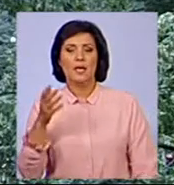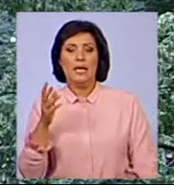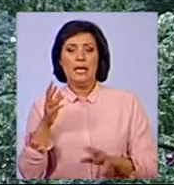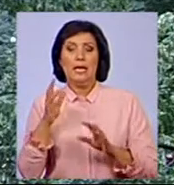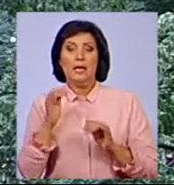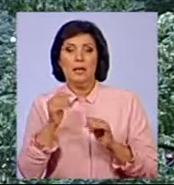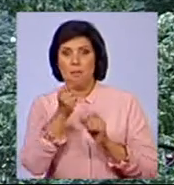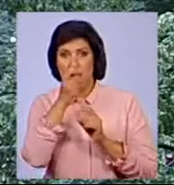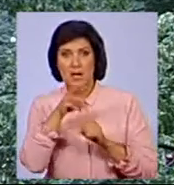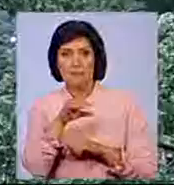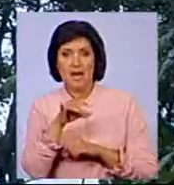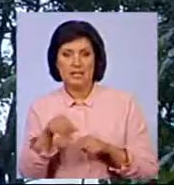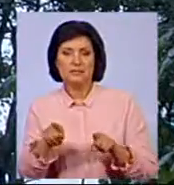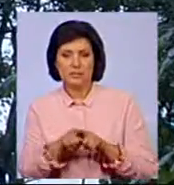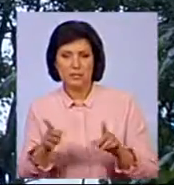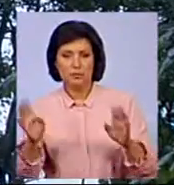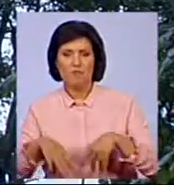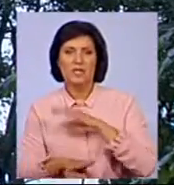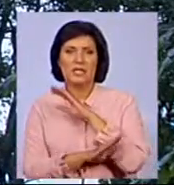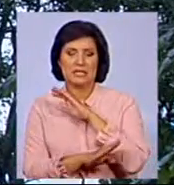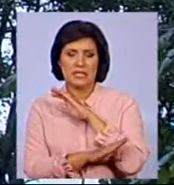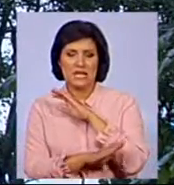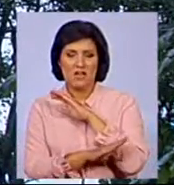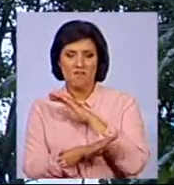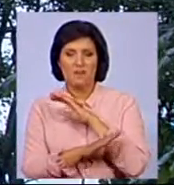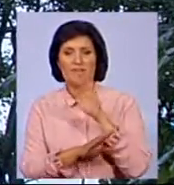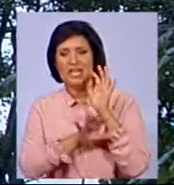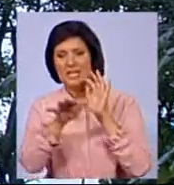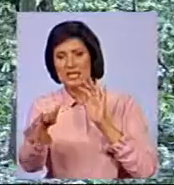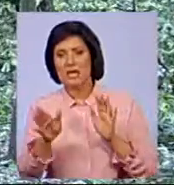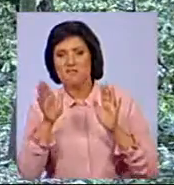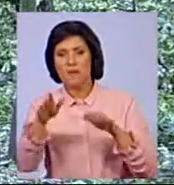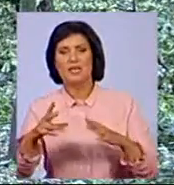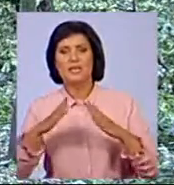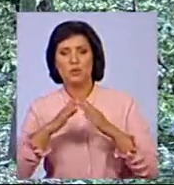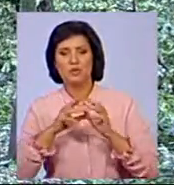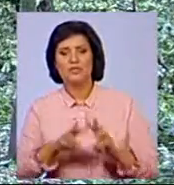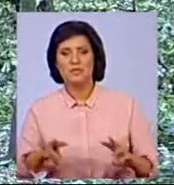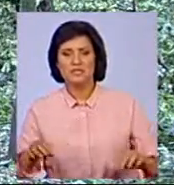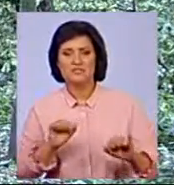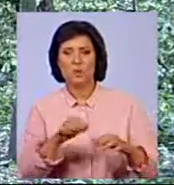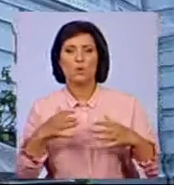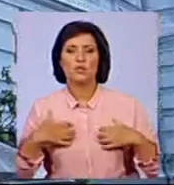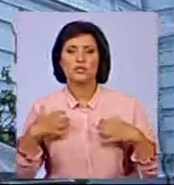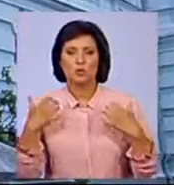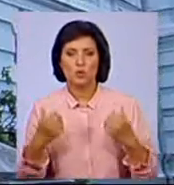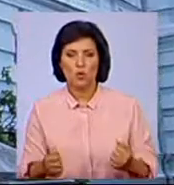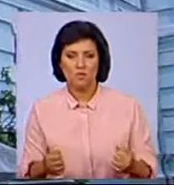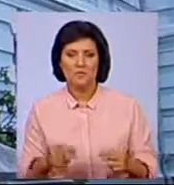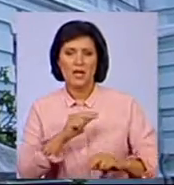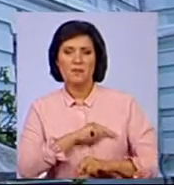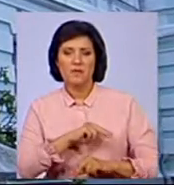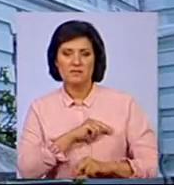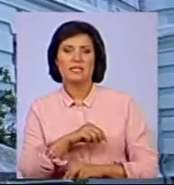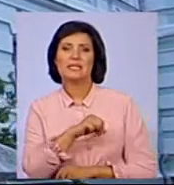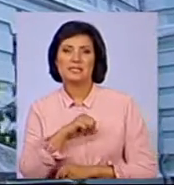стихія і Маріїнський парк. Там повалило дерева. Гілка одного з них впала на будівлю Міністерства охорони здоров'я. Працівники